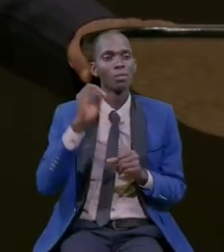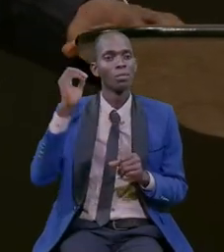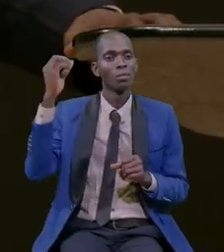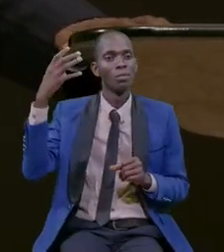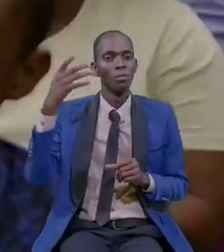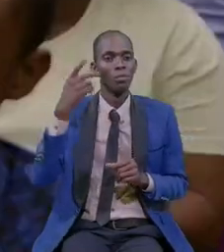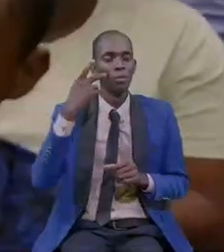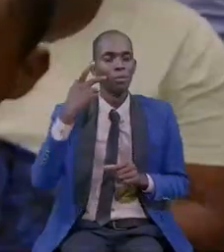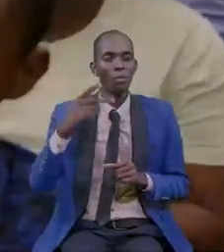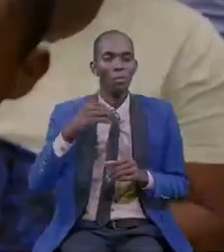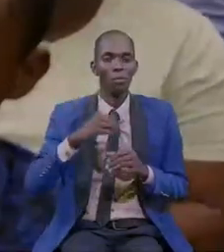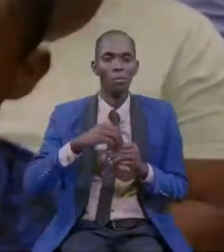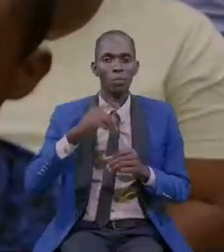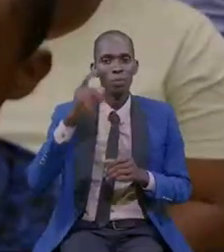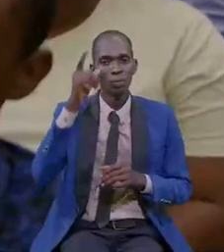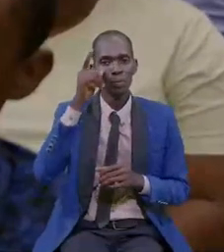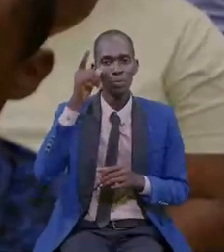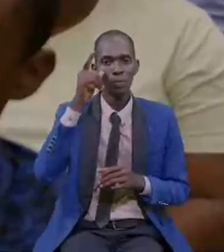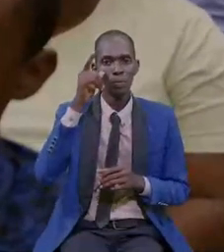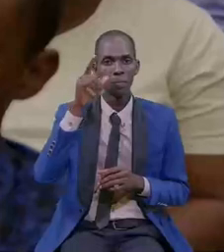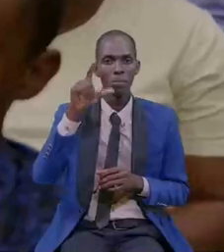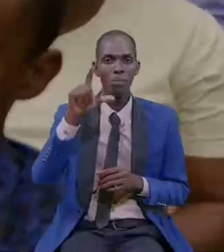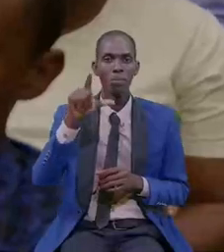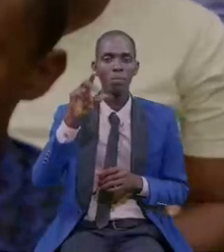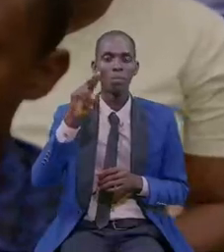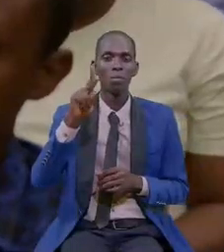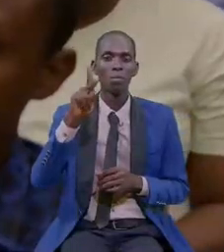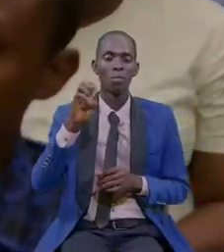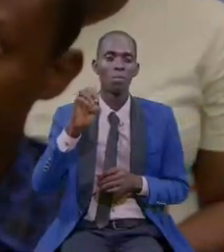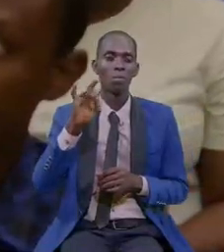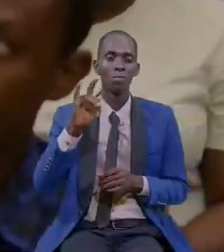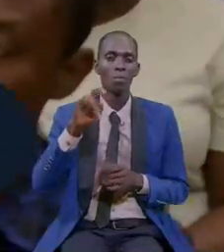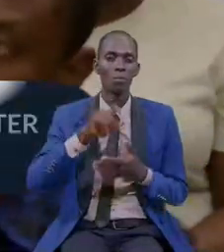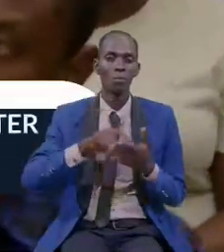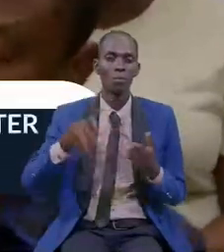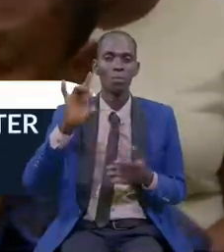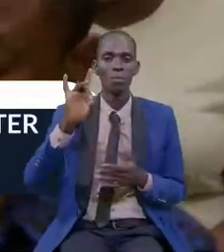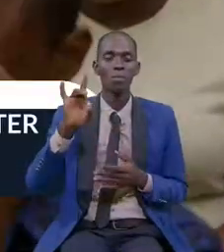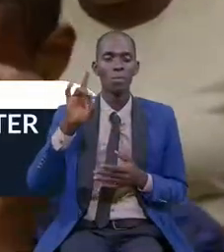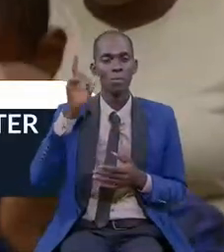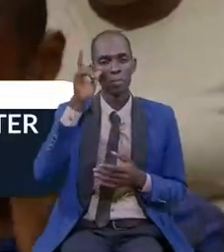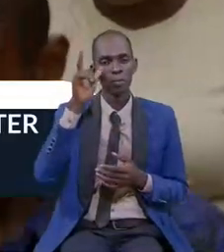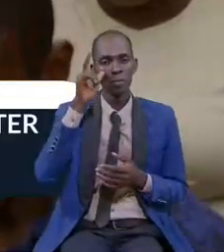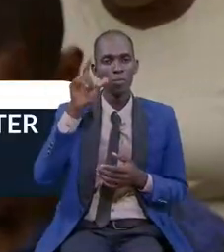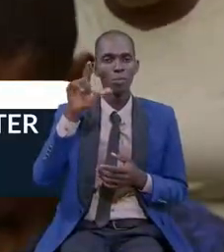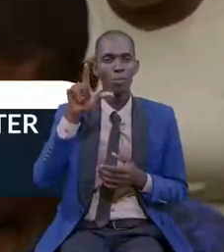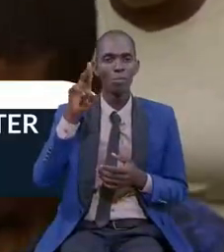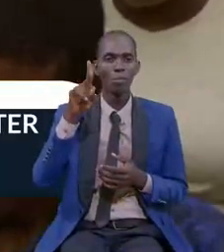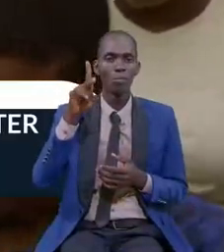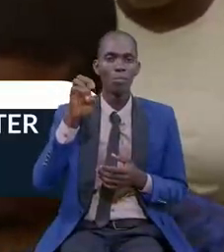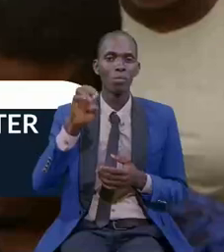il est dit dans Luc 18 Luc 18 verset 8 Luc chapitre